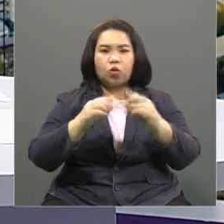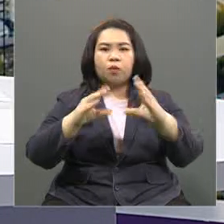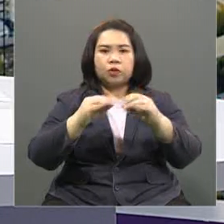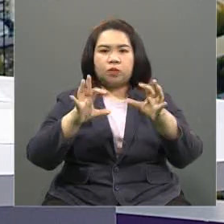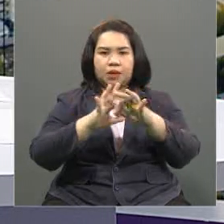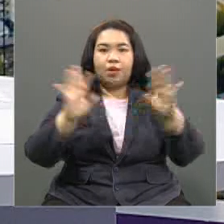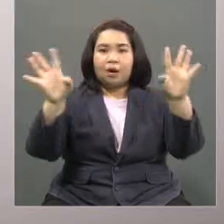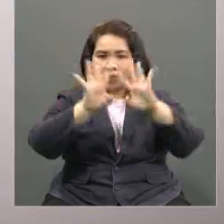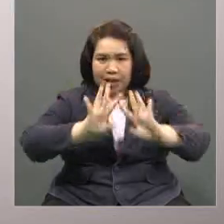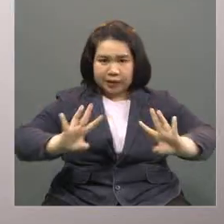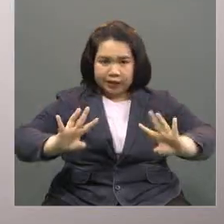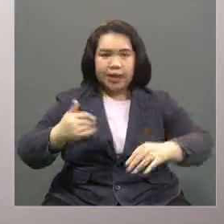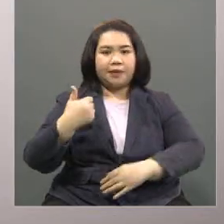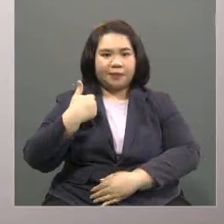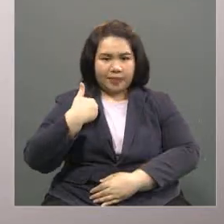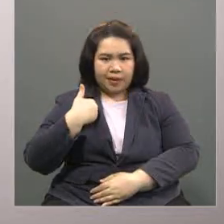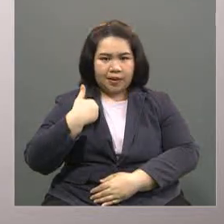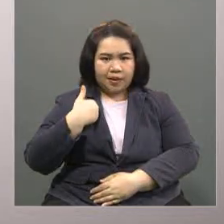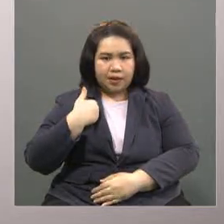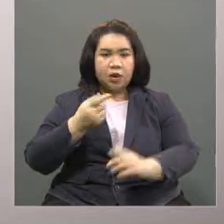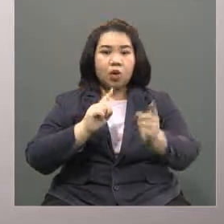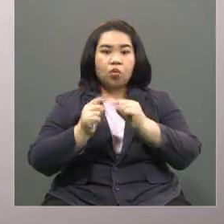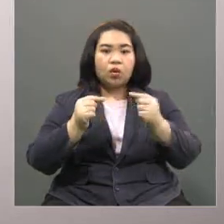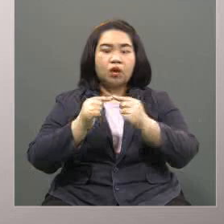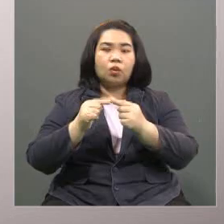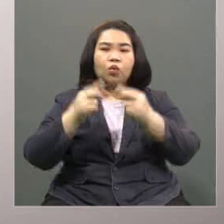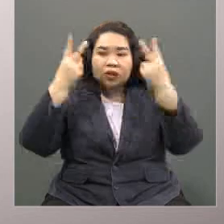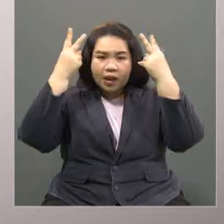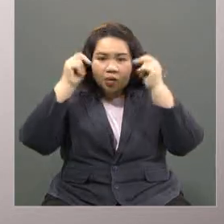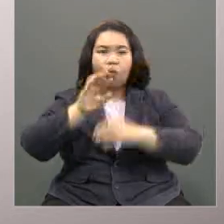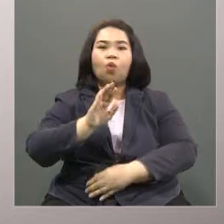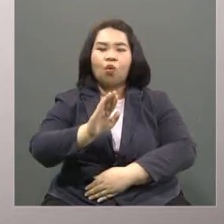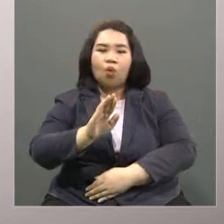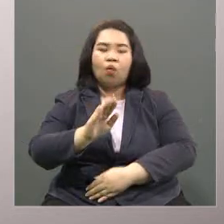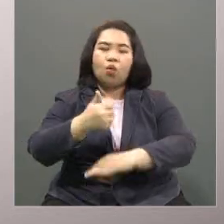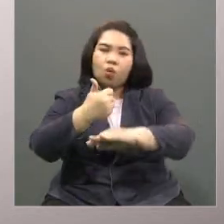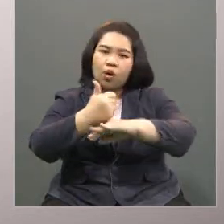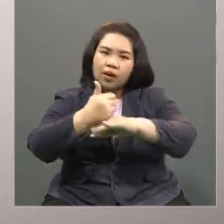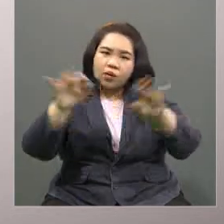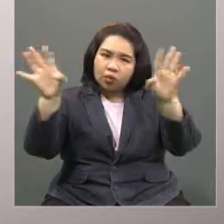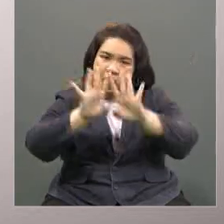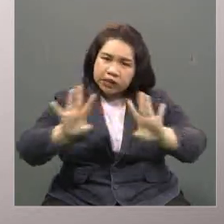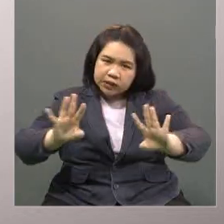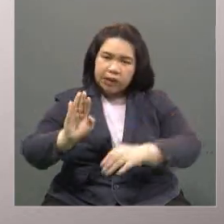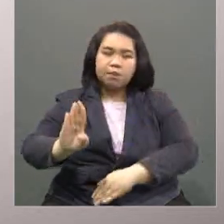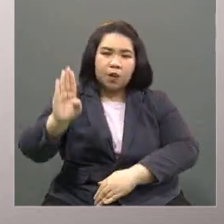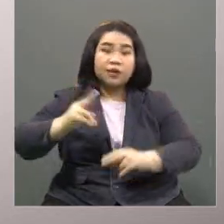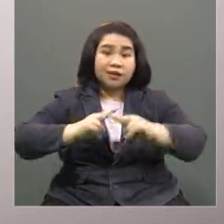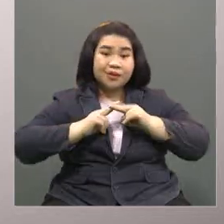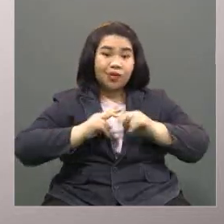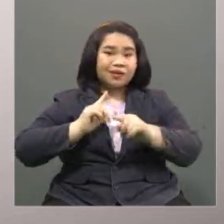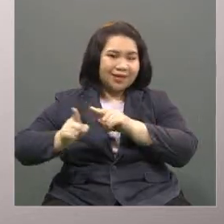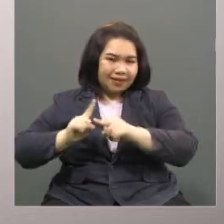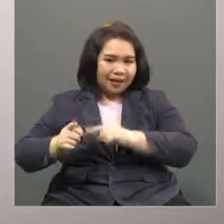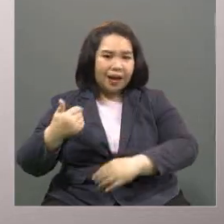นอกจากการไปพบปะพูดคุยกับนายกรัฐมนตรีออสเตรเลียแล้วผู้นำย่านอาเซียนด้วยแล้วก็ภาคเอกชนที่ออสเตรเลียก็ยังได้น